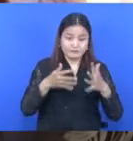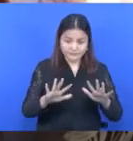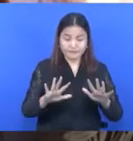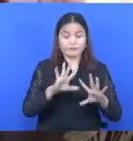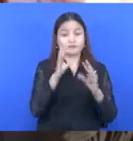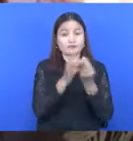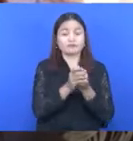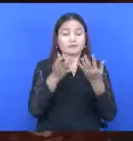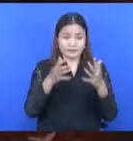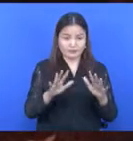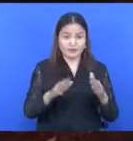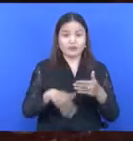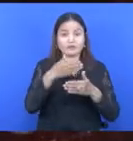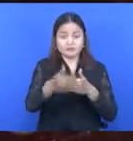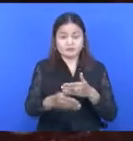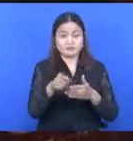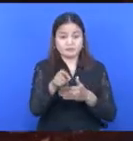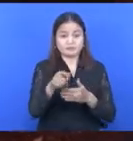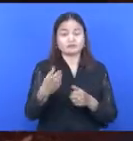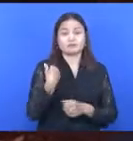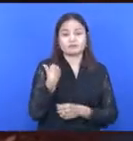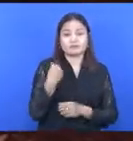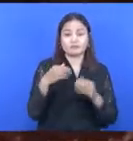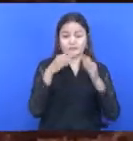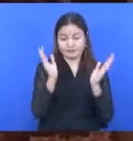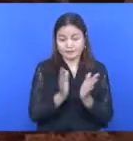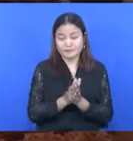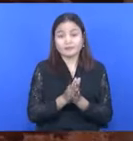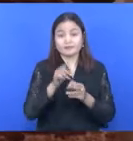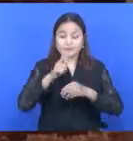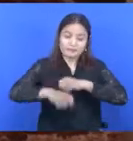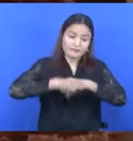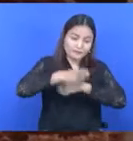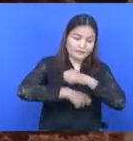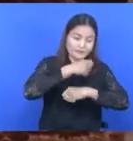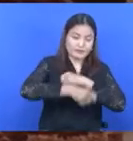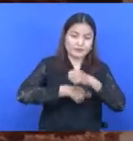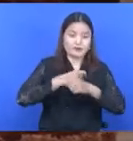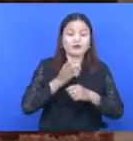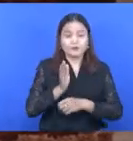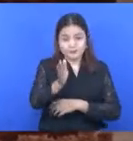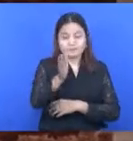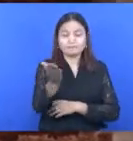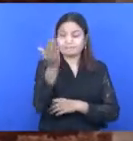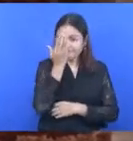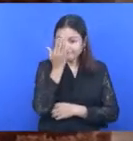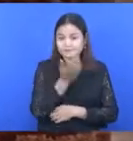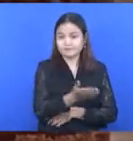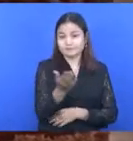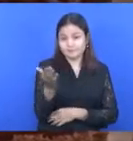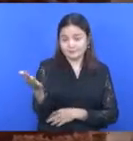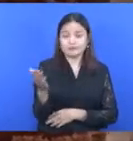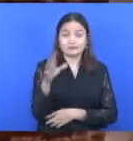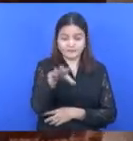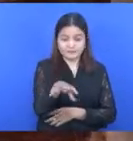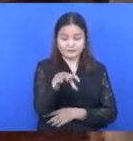ថាបរនៅមុនពេលនៃពិធីបុណ្យកាន់បិណ្ឌជុំបិណ្ឌមកដល់នាពេលឆាប់ៗខាងមុខនេះសម្រាប់ទុកឲ្យប្រជាពុទ្ធបរិស័ទមានទីក